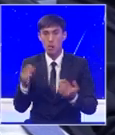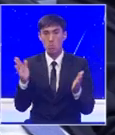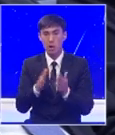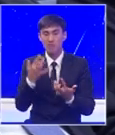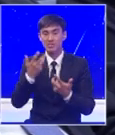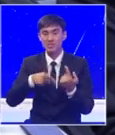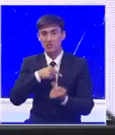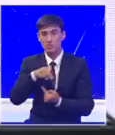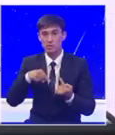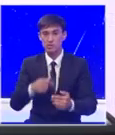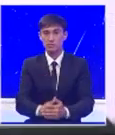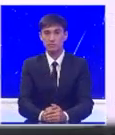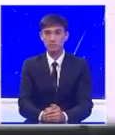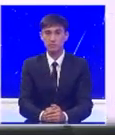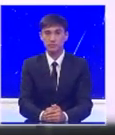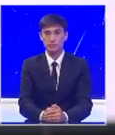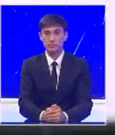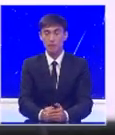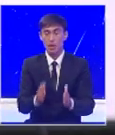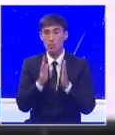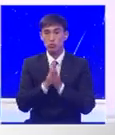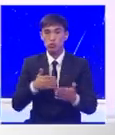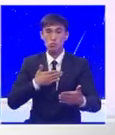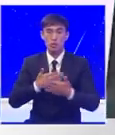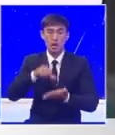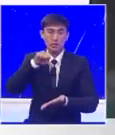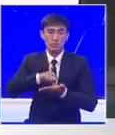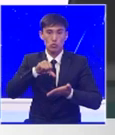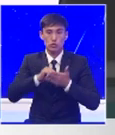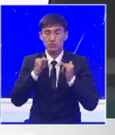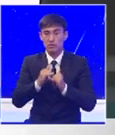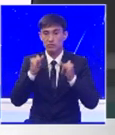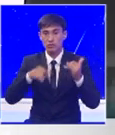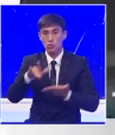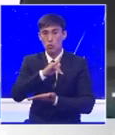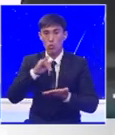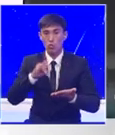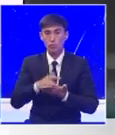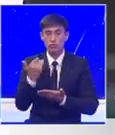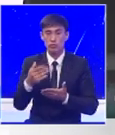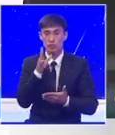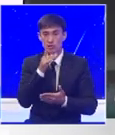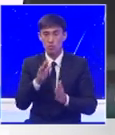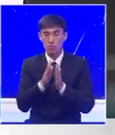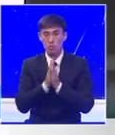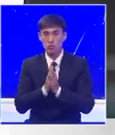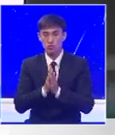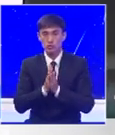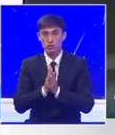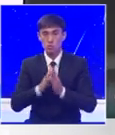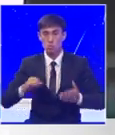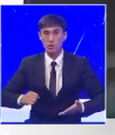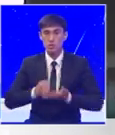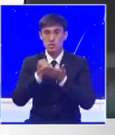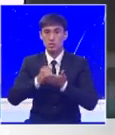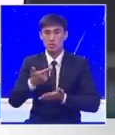и среднего. Прошу принять активное участие в развитии города, ну, в то же время просим поддержки